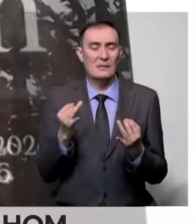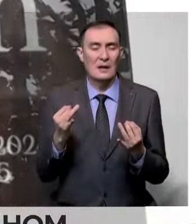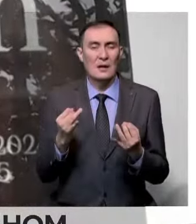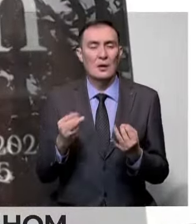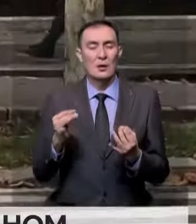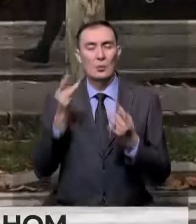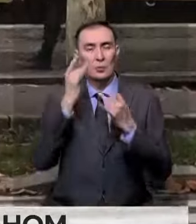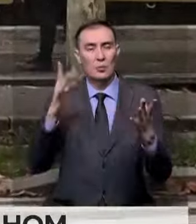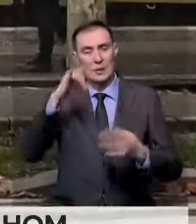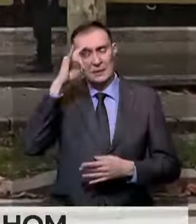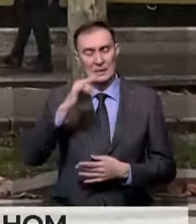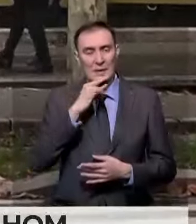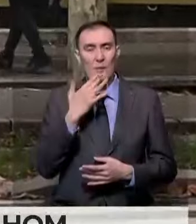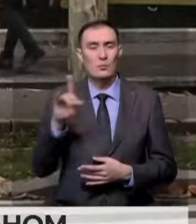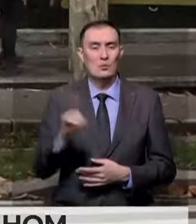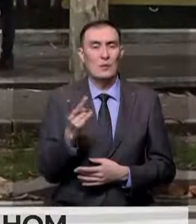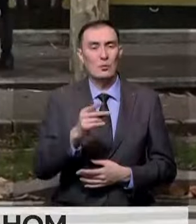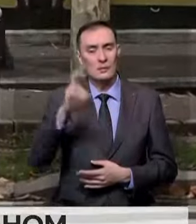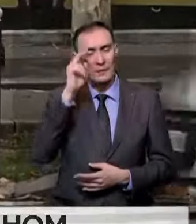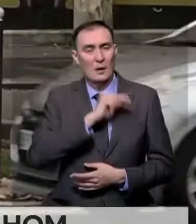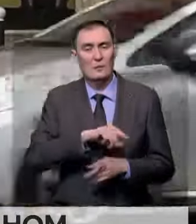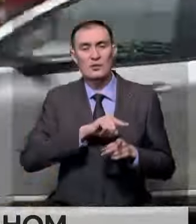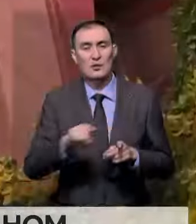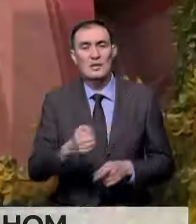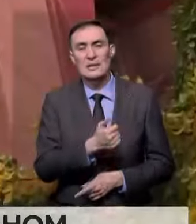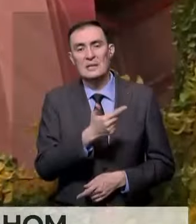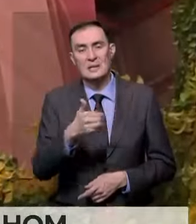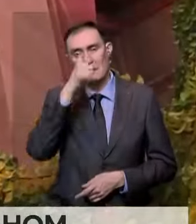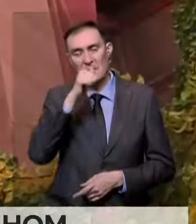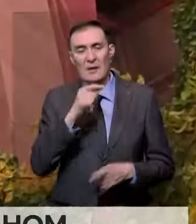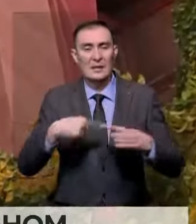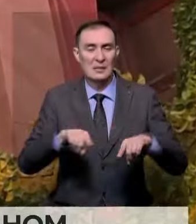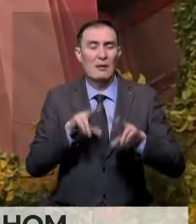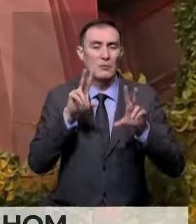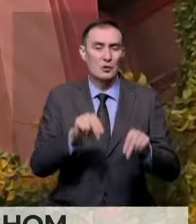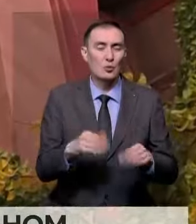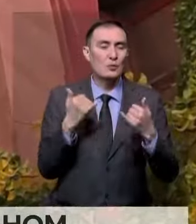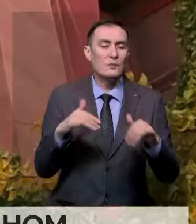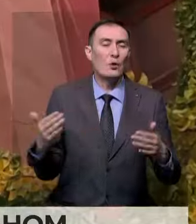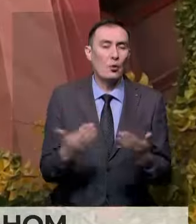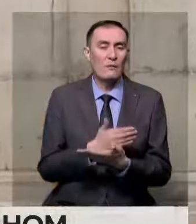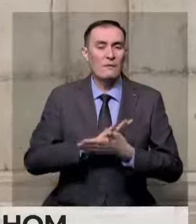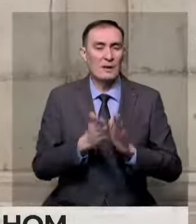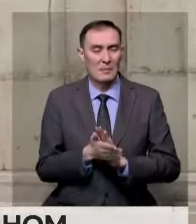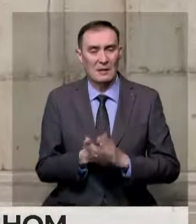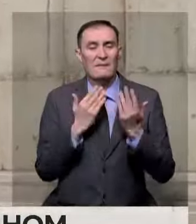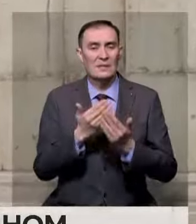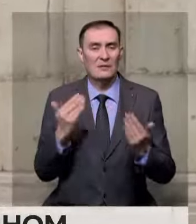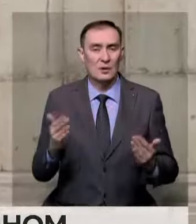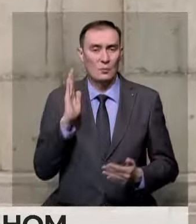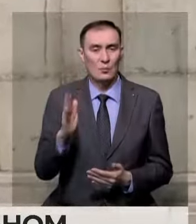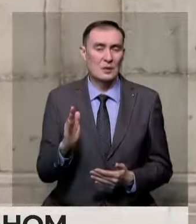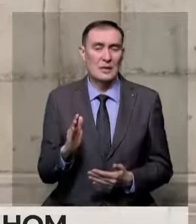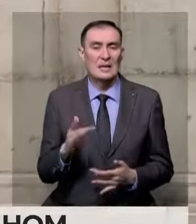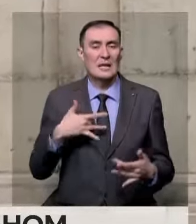артефактов казахской культуры музеи двух стран работали в течение нескольких месяцев. Организаторы обещают удивить новым форматом. Выставка